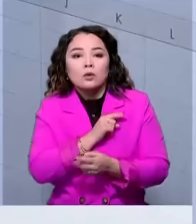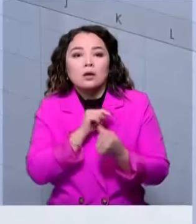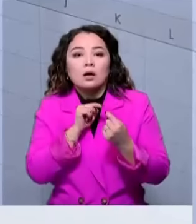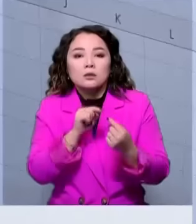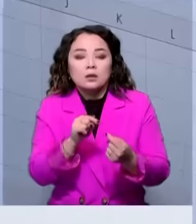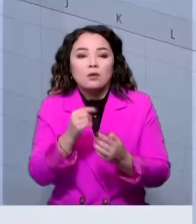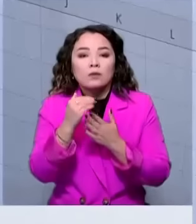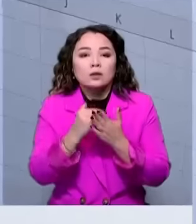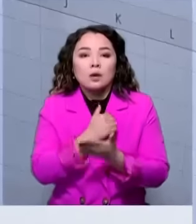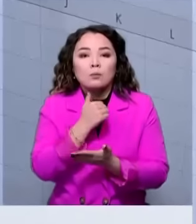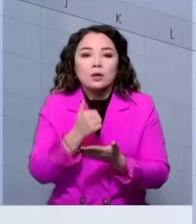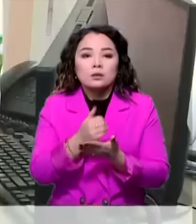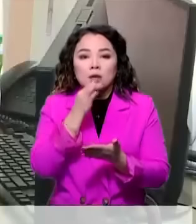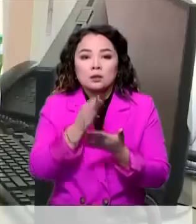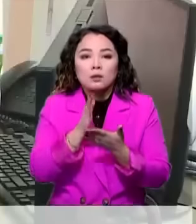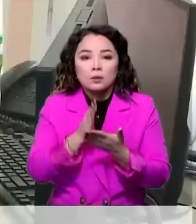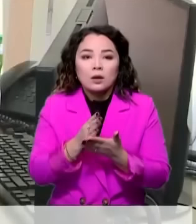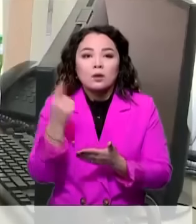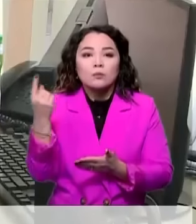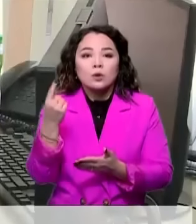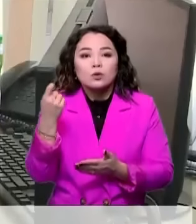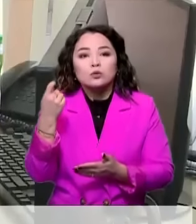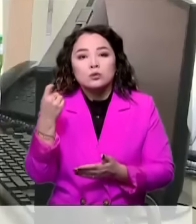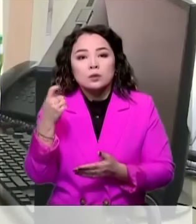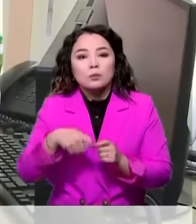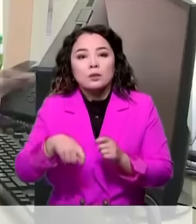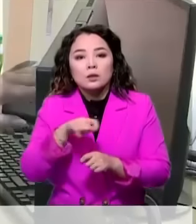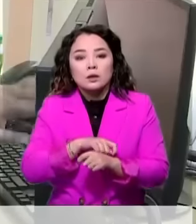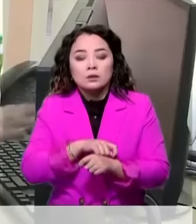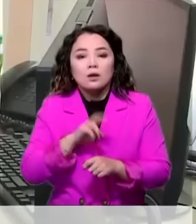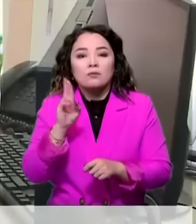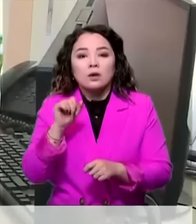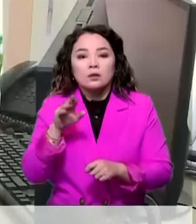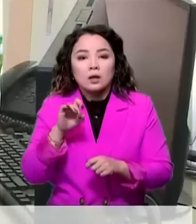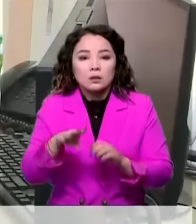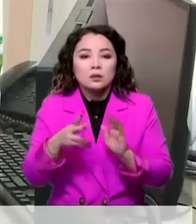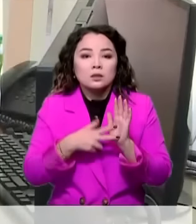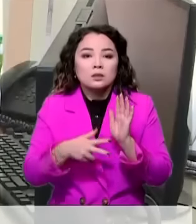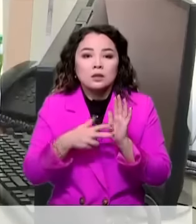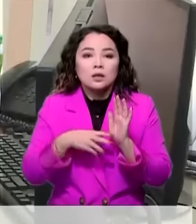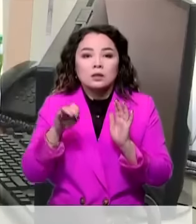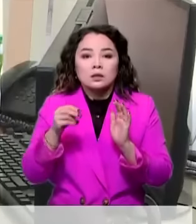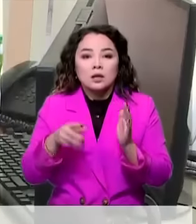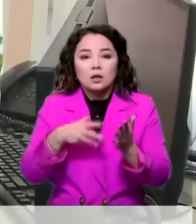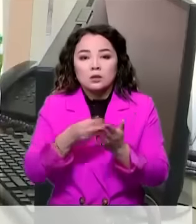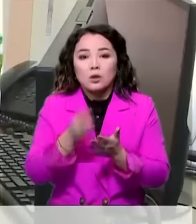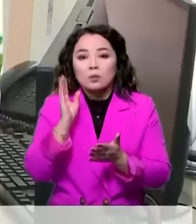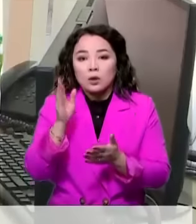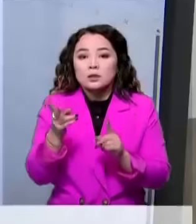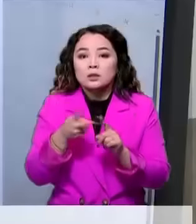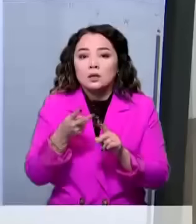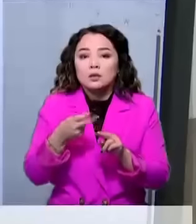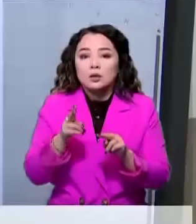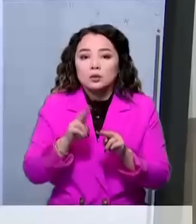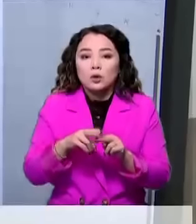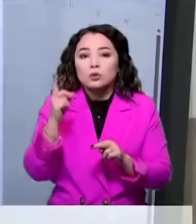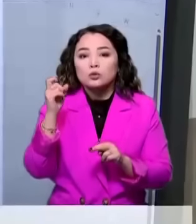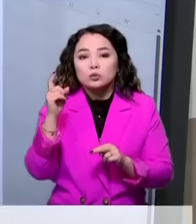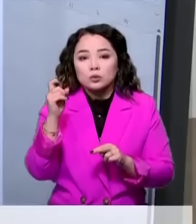қарсы ведомство басшылығы. 1 100 метр квадратты 88 теңгемен квадрат метріне төлейді.